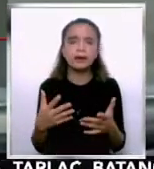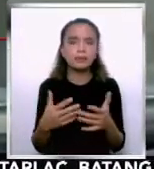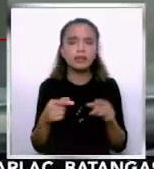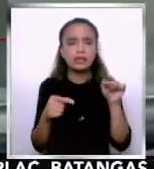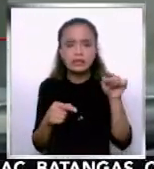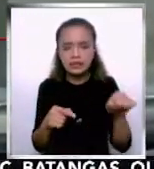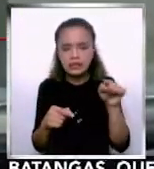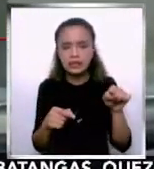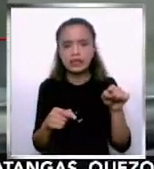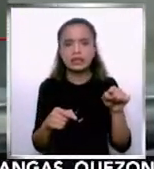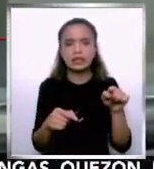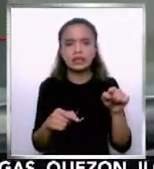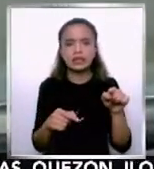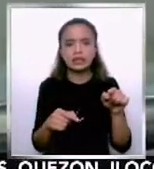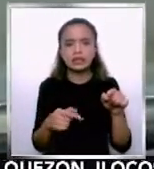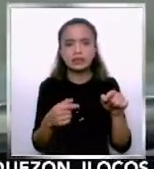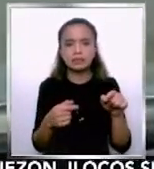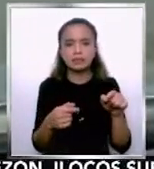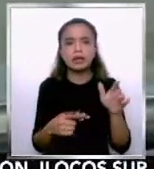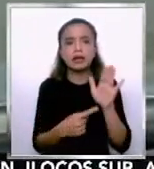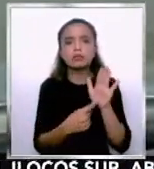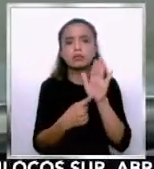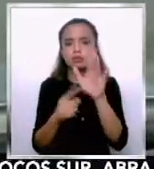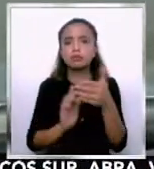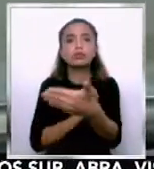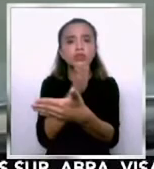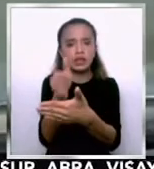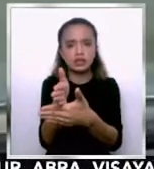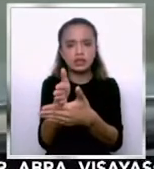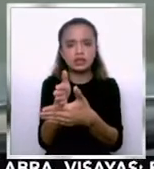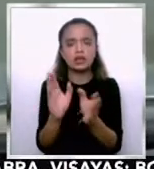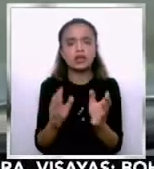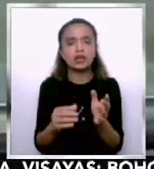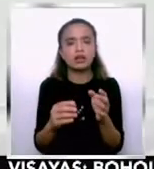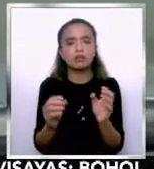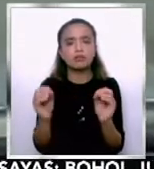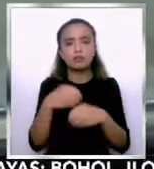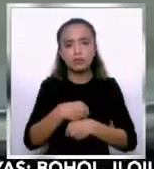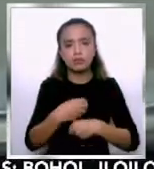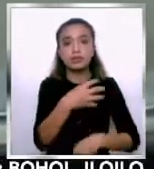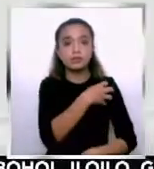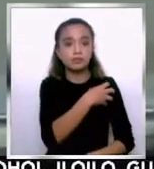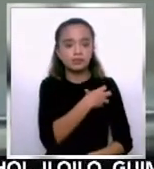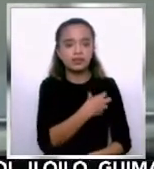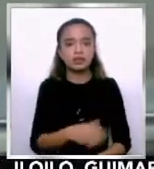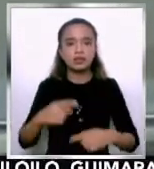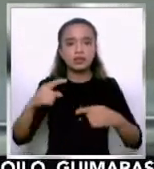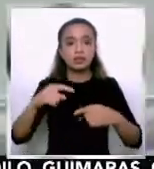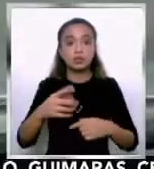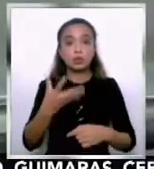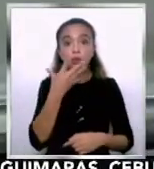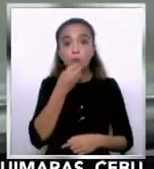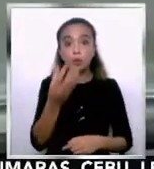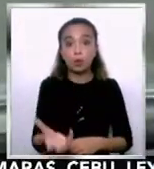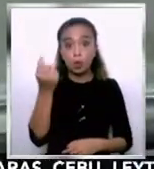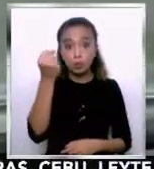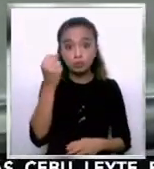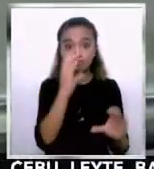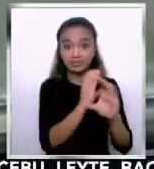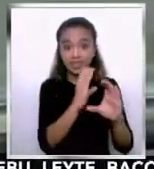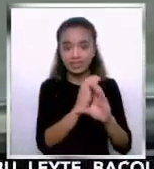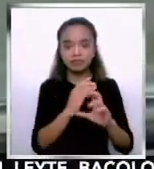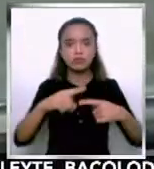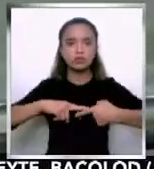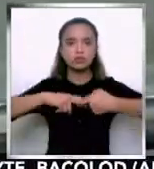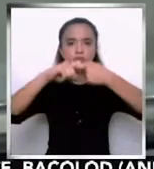they will appear sa police station. Sinuspindi na rin ng 70 araw ang driver's license ng may-ari ng SUV base sa show cause